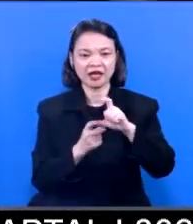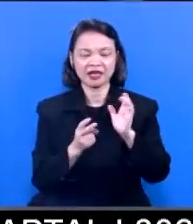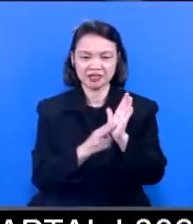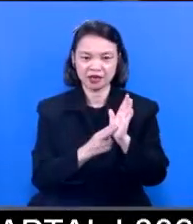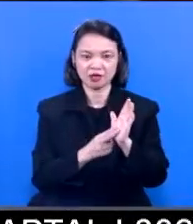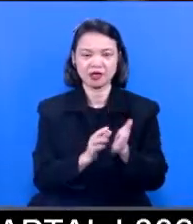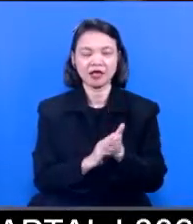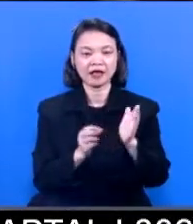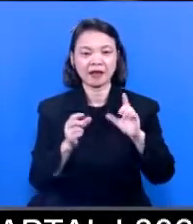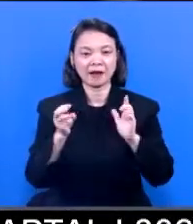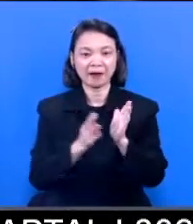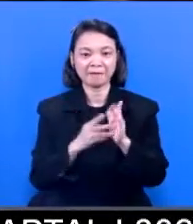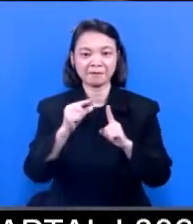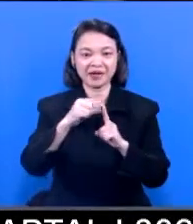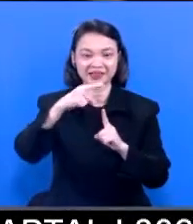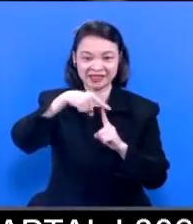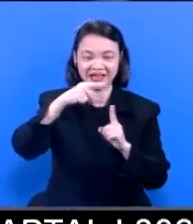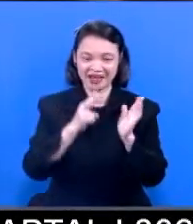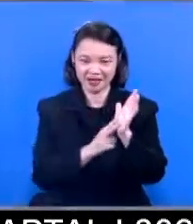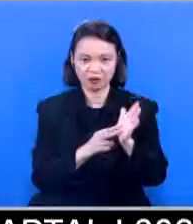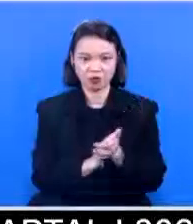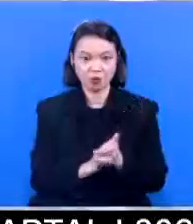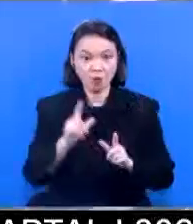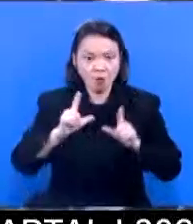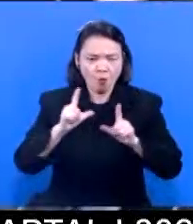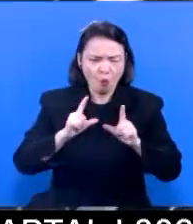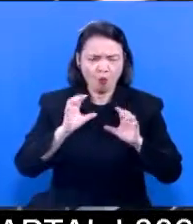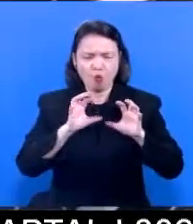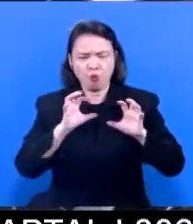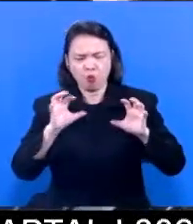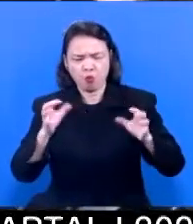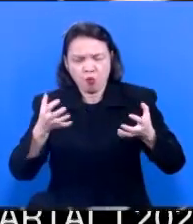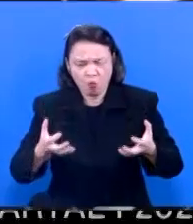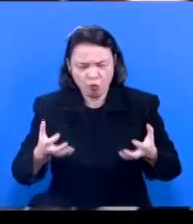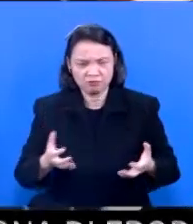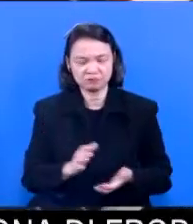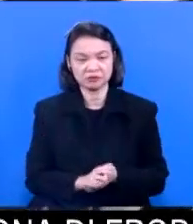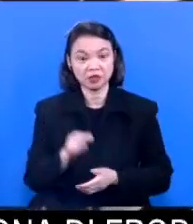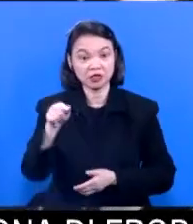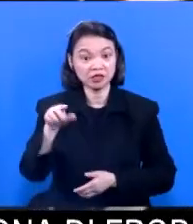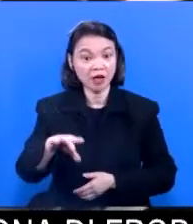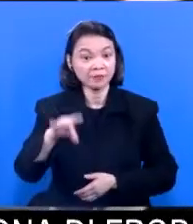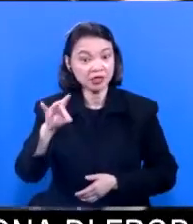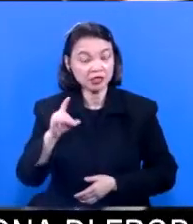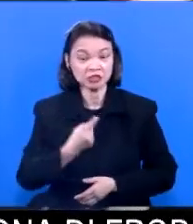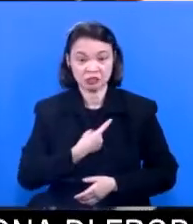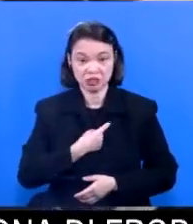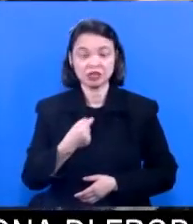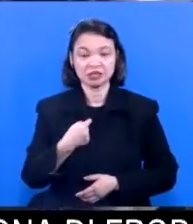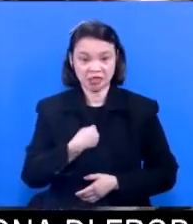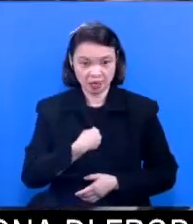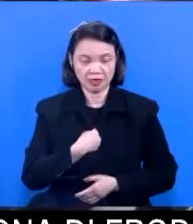jalur SNMPTN karena persaingannya, saya tahu persaingannya sangat ketat. Dia sendiri yang milih, saya sama ayahnya hanya mengarahkan